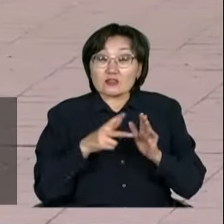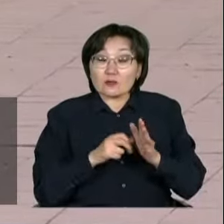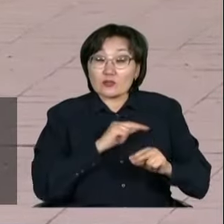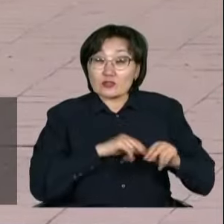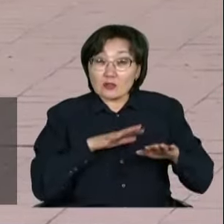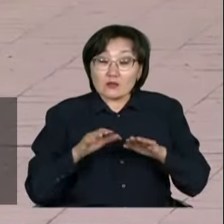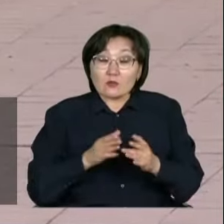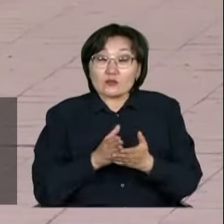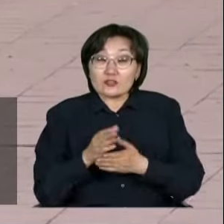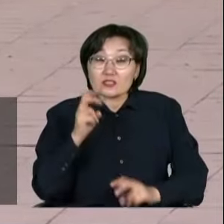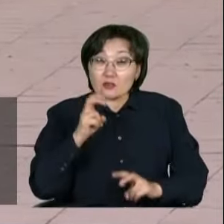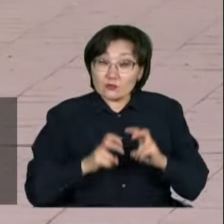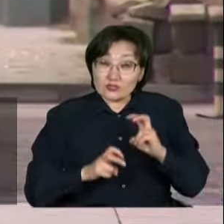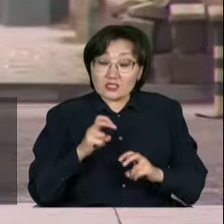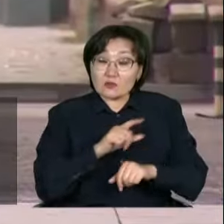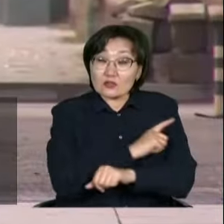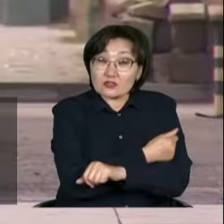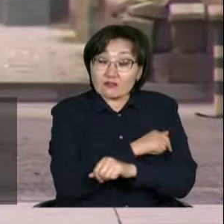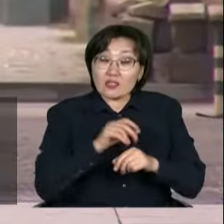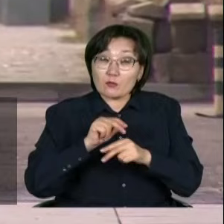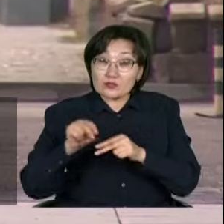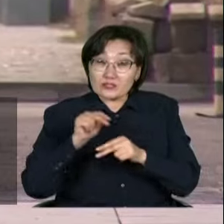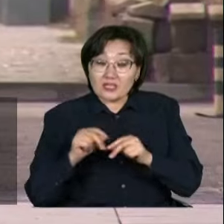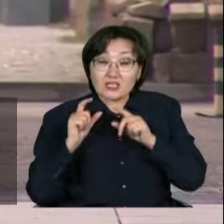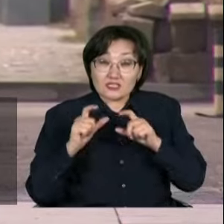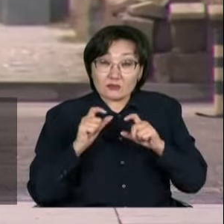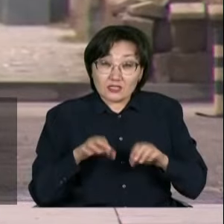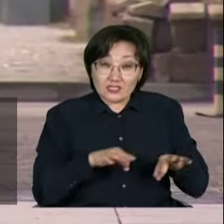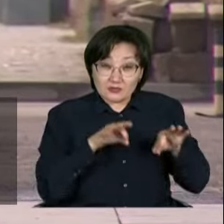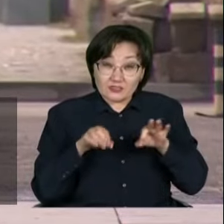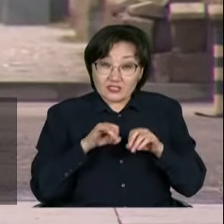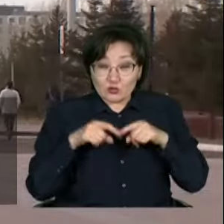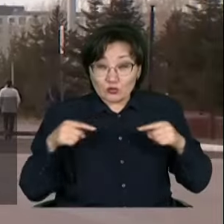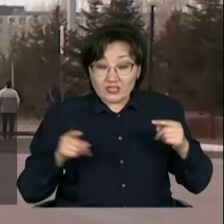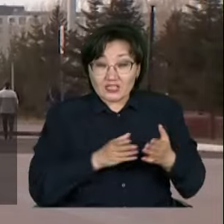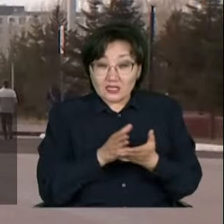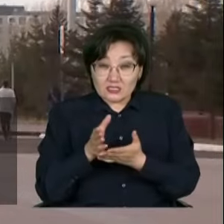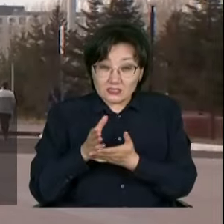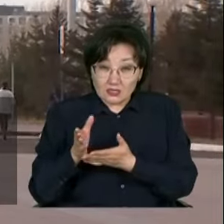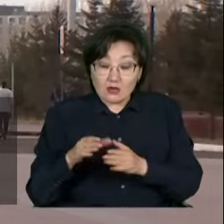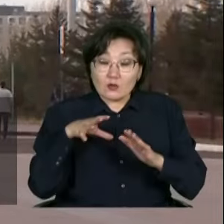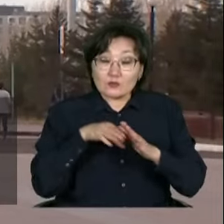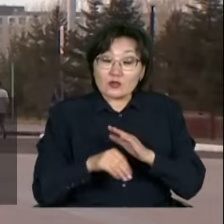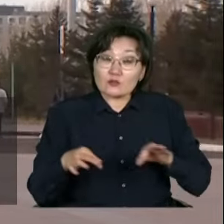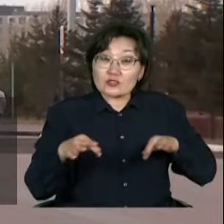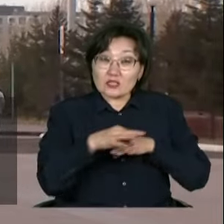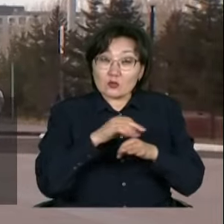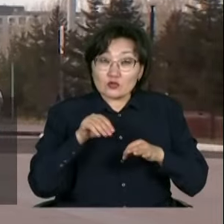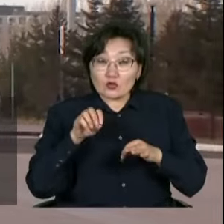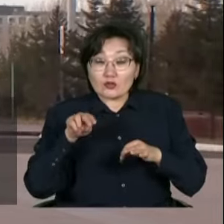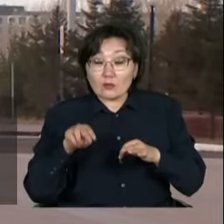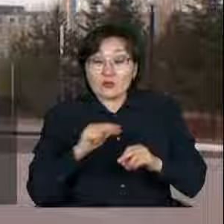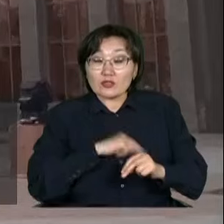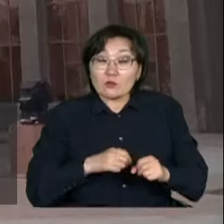сферах обрабатывающей промышленности, медицины, образования, логистики, транспорта и в других отраслях. В рамках проекта «Жолтап»